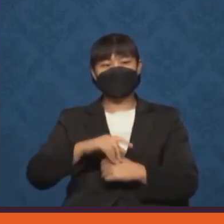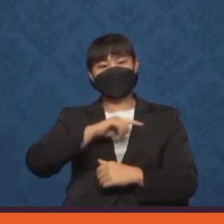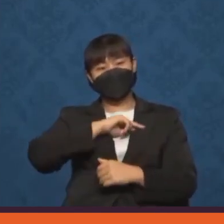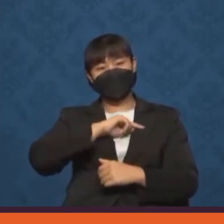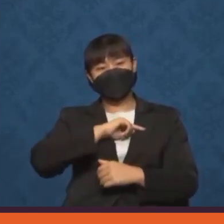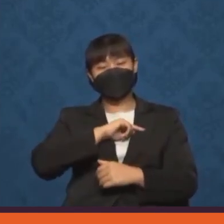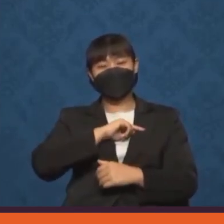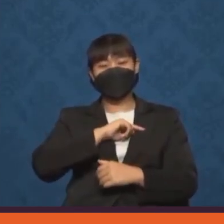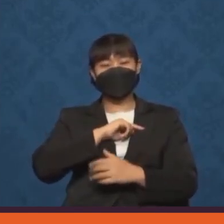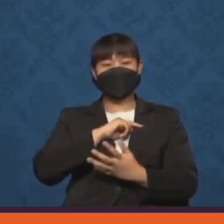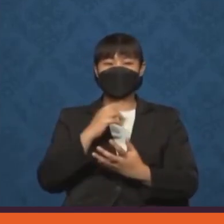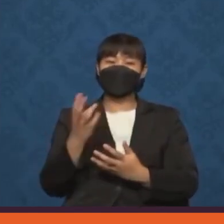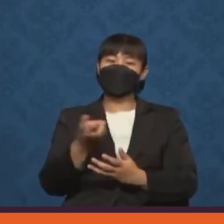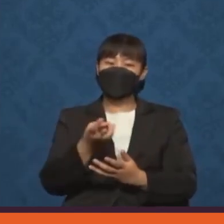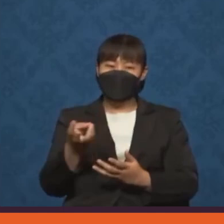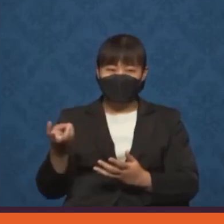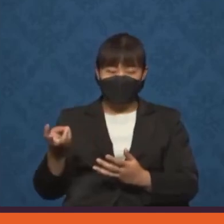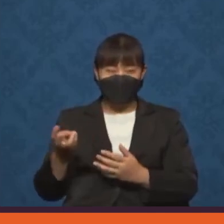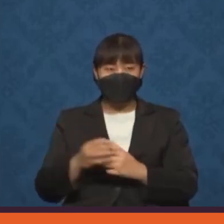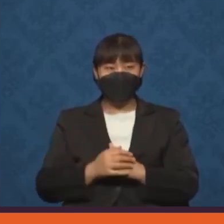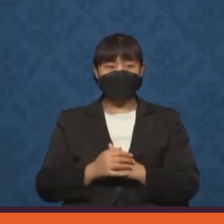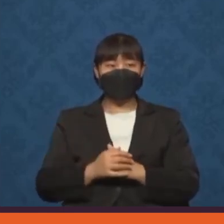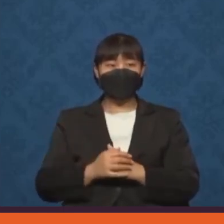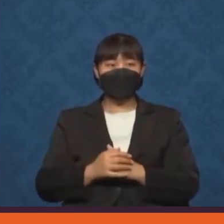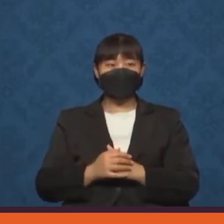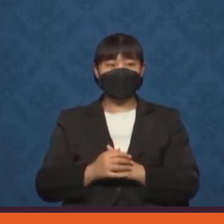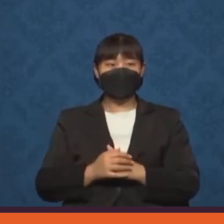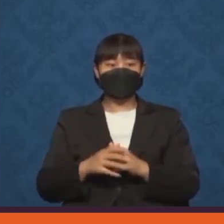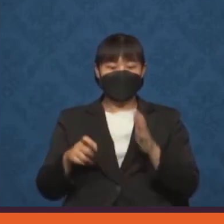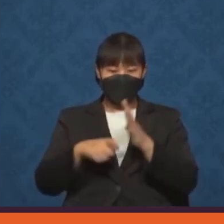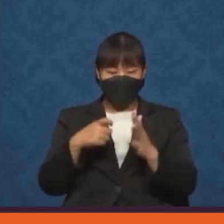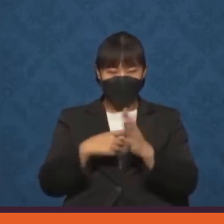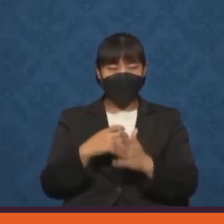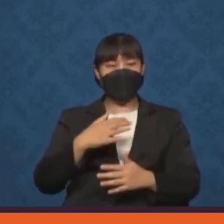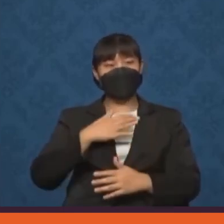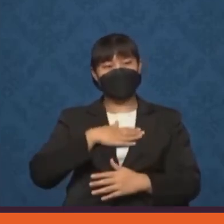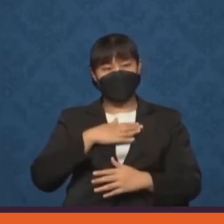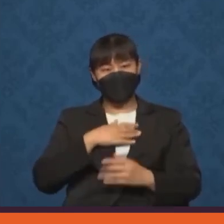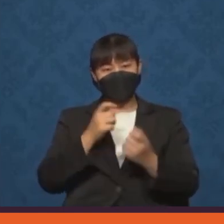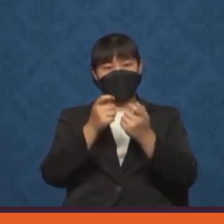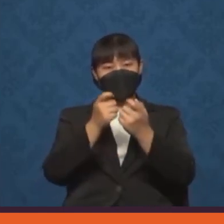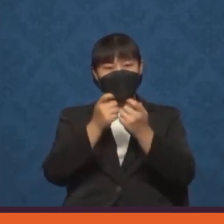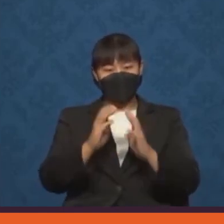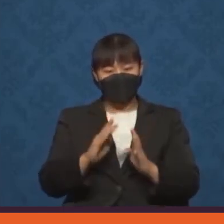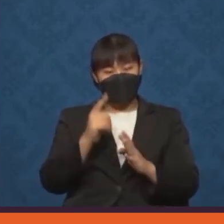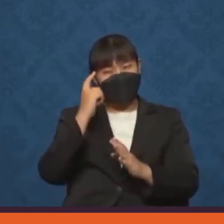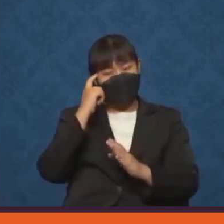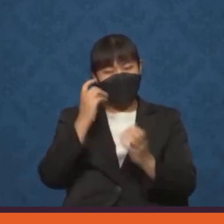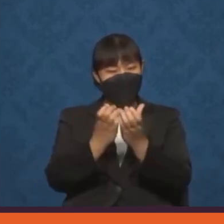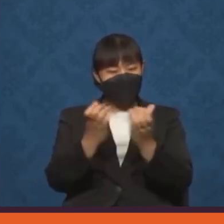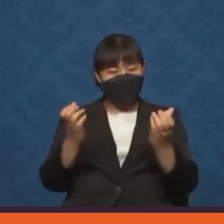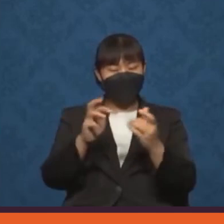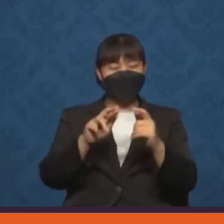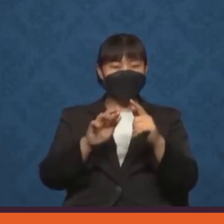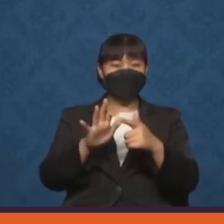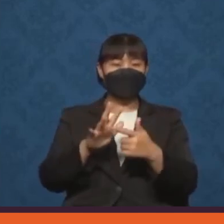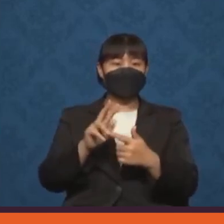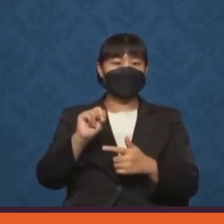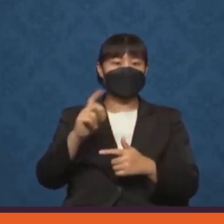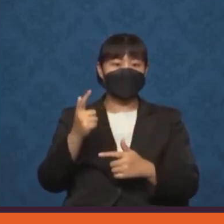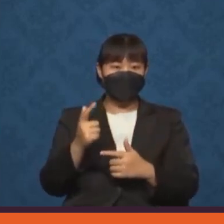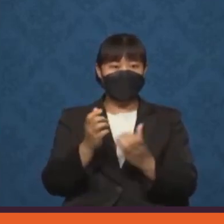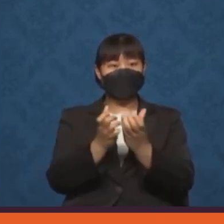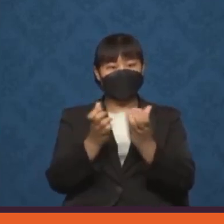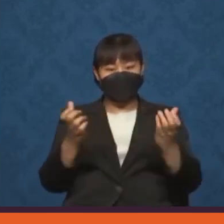ทุกทีดังนั้นนี่จึงเป็นที่มาครับว่าทำไมผมถึงต้องมานั่งออกแบบยกร่างรัฐธรรมนูญแบบนี้ขึ้นมาเพื่อจะแก้ปัญหาที่เกิดขึ้นในปั